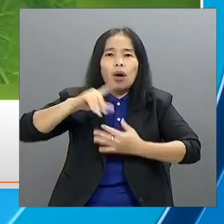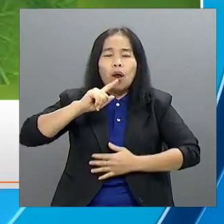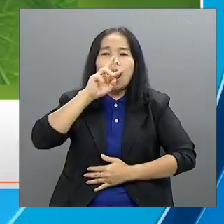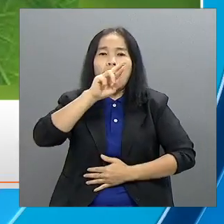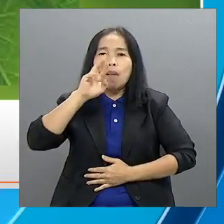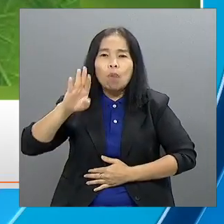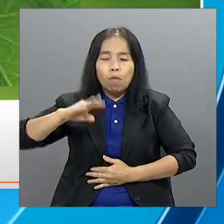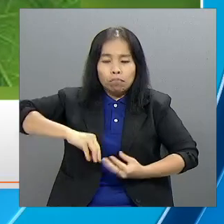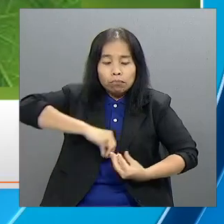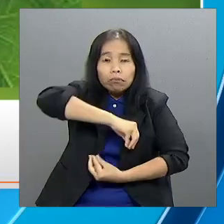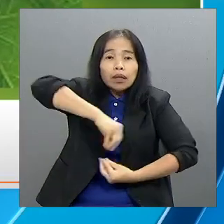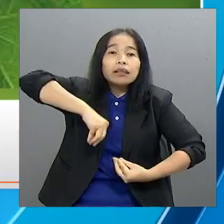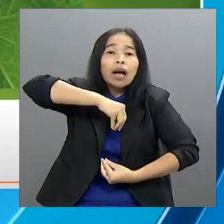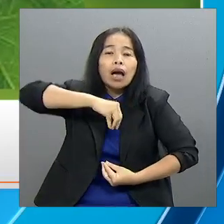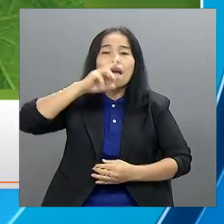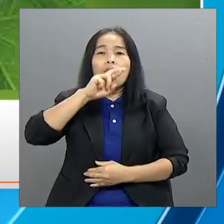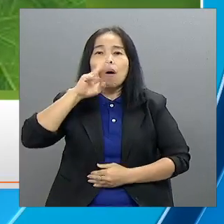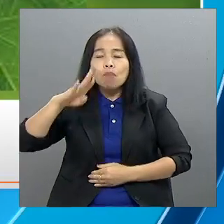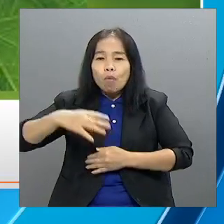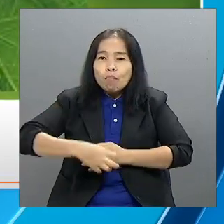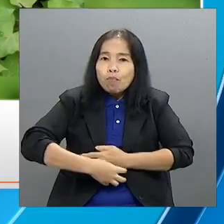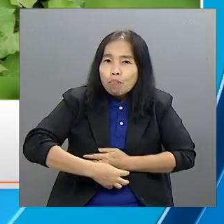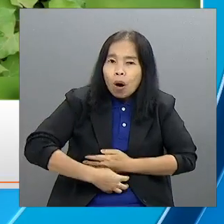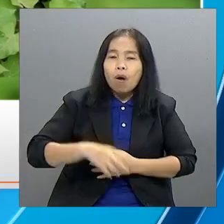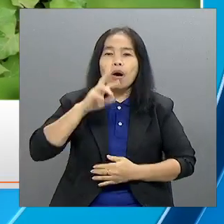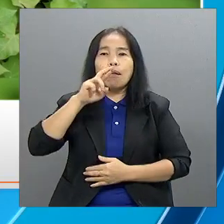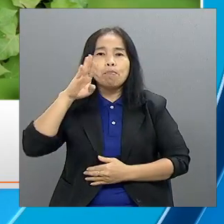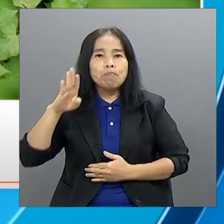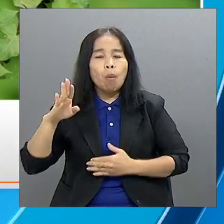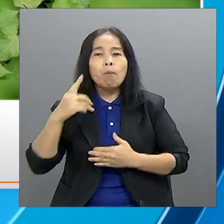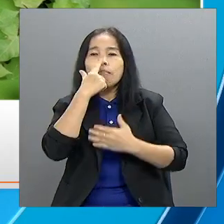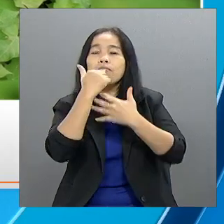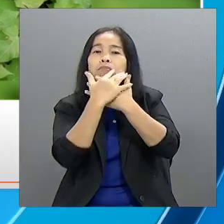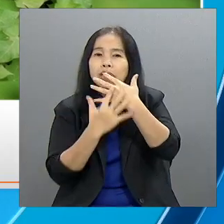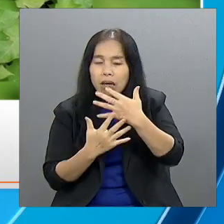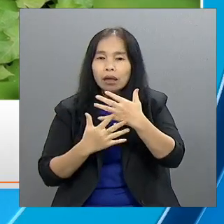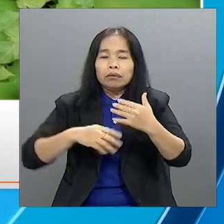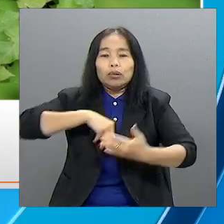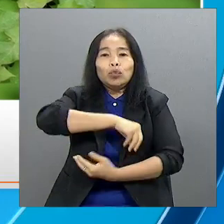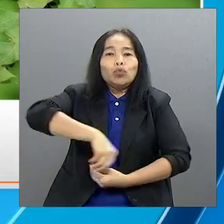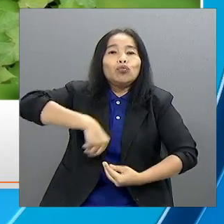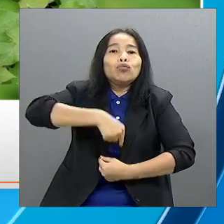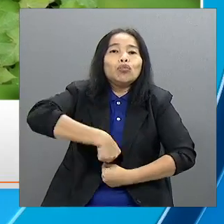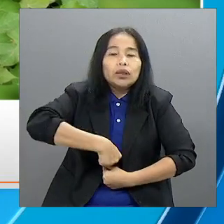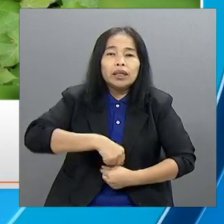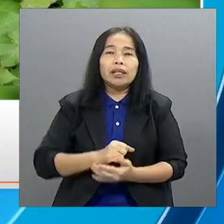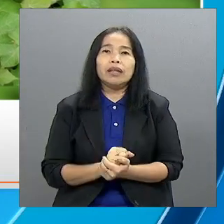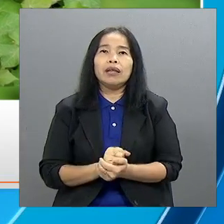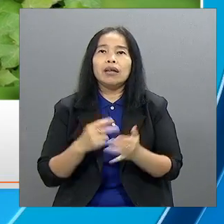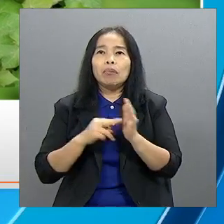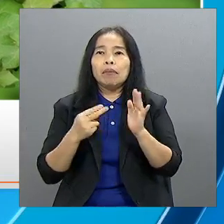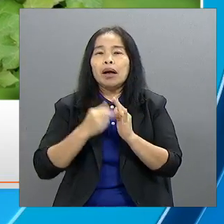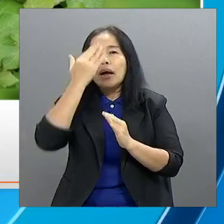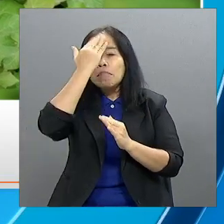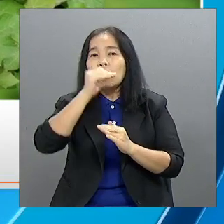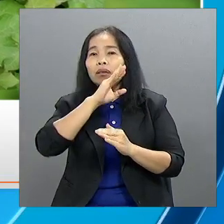เราก็ต้องไปอยู่รักษาตามอาการไม่ว่าจะเป็นออกฤทธิ์ระคายเคืองตั้งแต่แรกบางอันเนี่ยระคายเคืองตั้งแต่แรกอย่างเช่นพวกน้